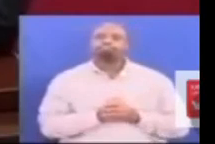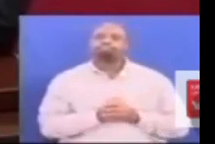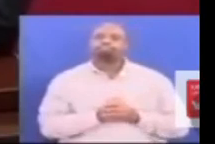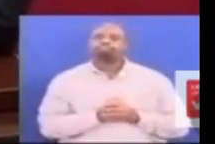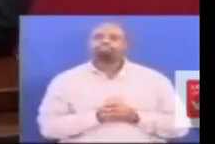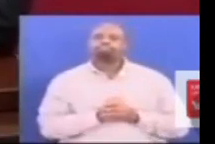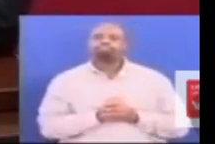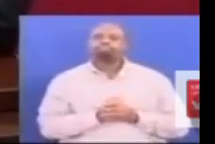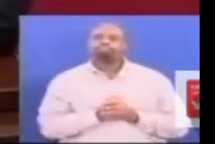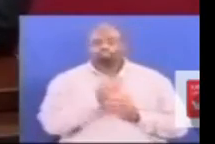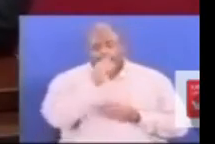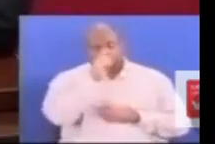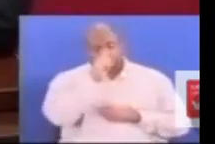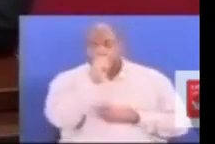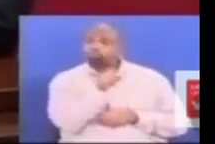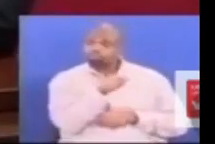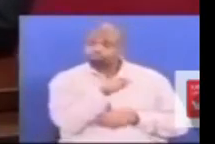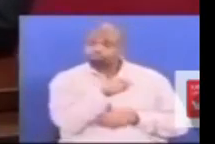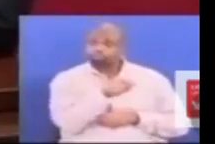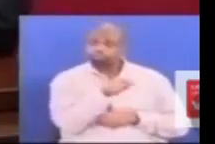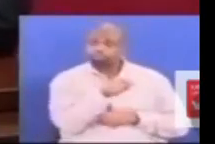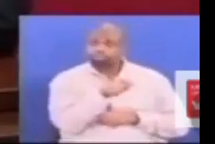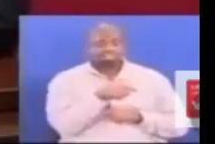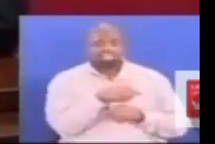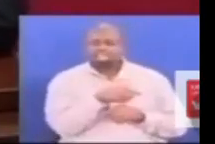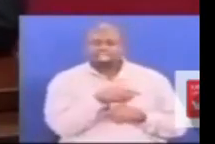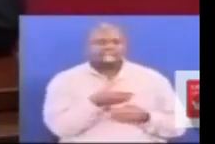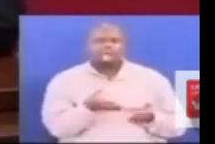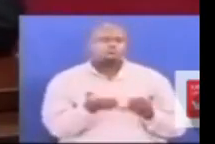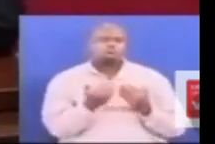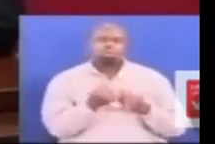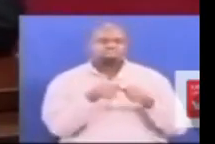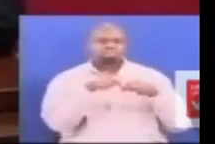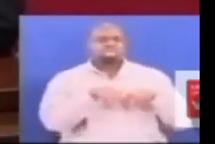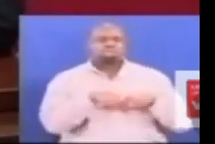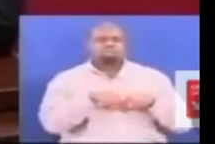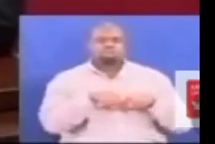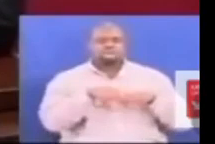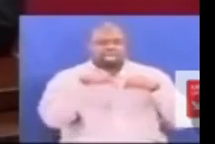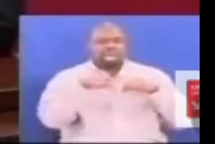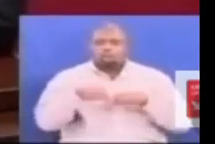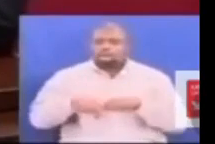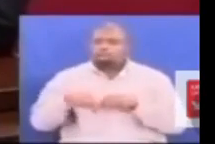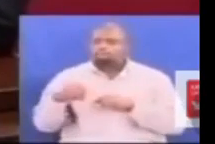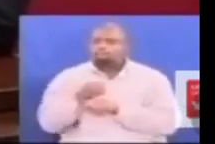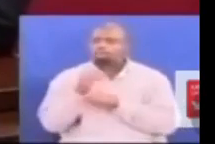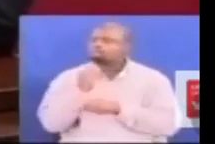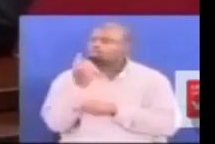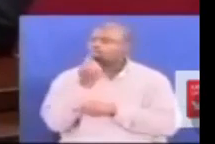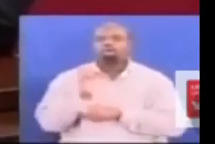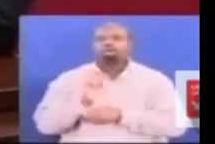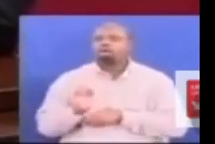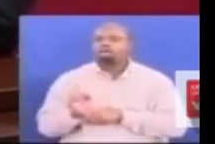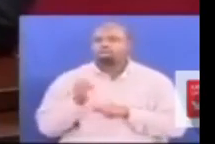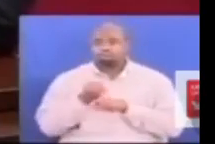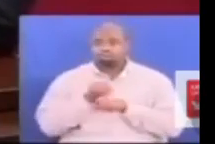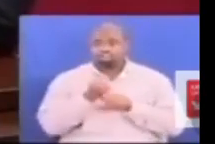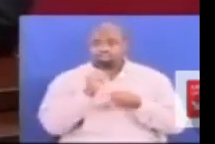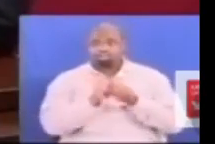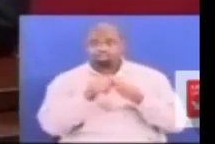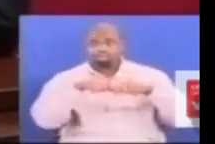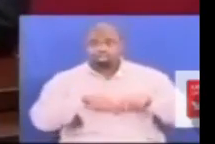na uchunguzi huu hauwezi kuwa wa leo yani leo ukapata ufumbuzi, kwa sababu wanaotenda matendo